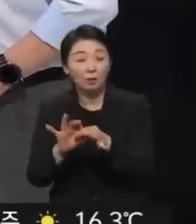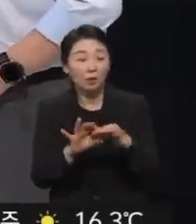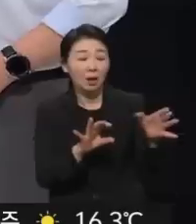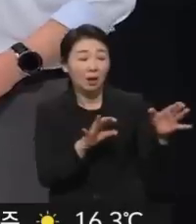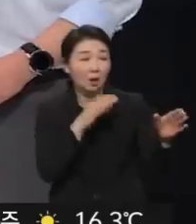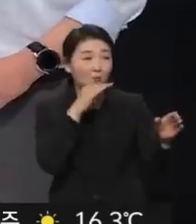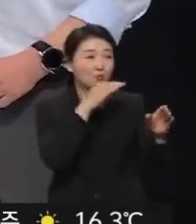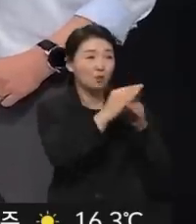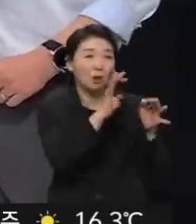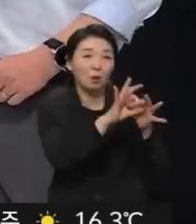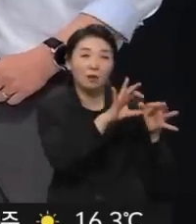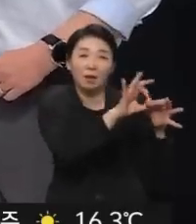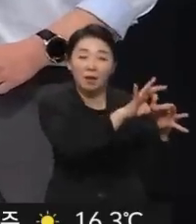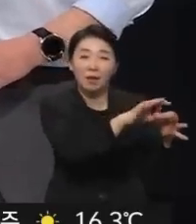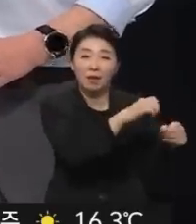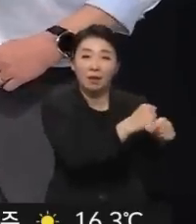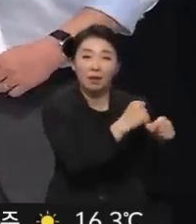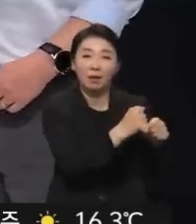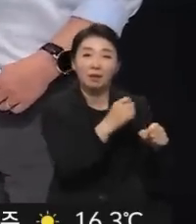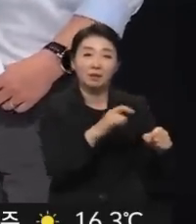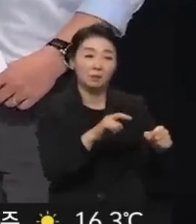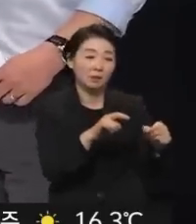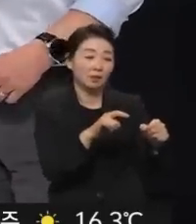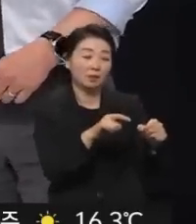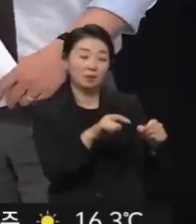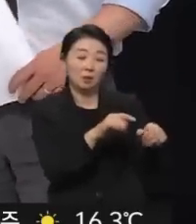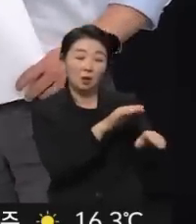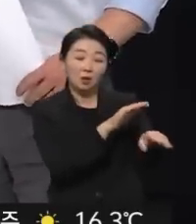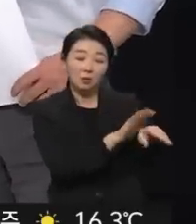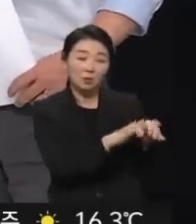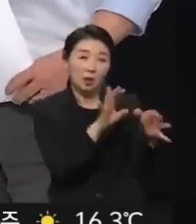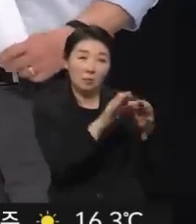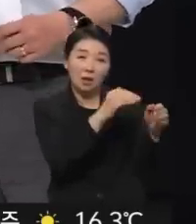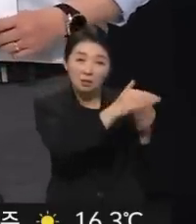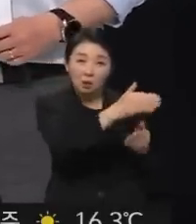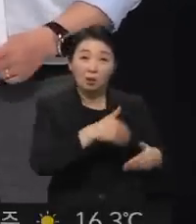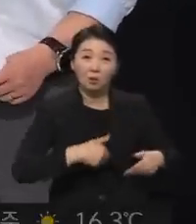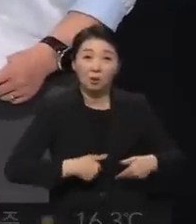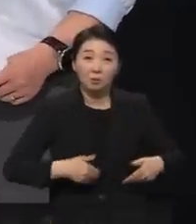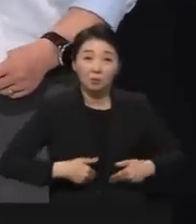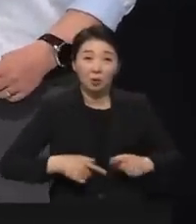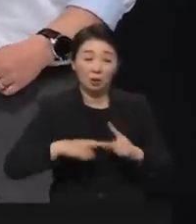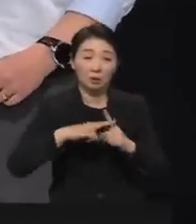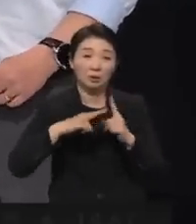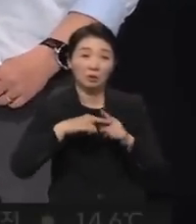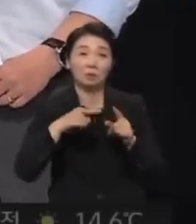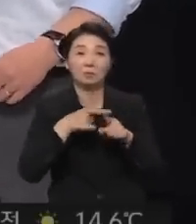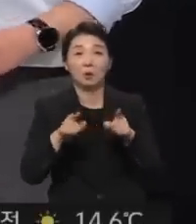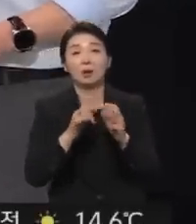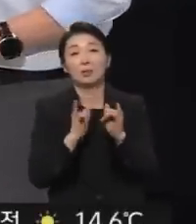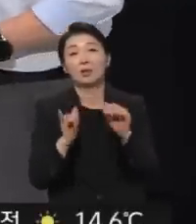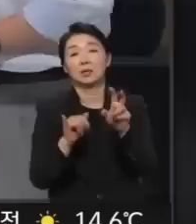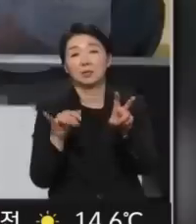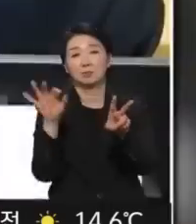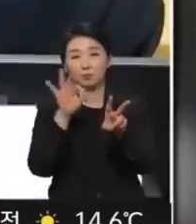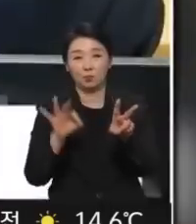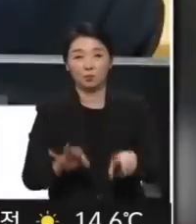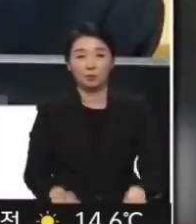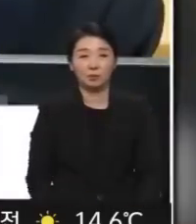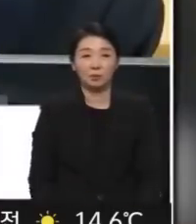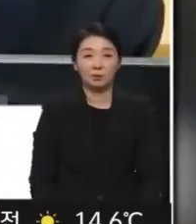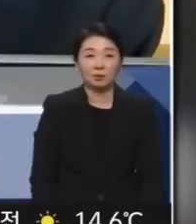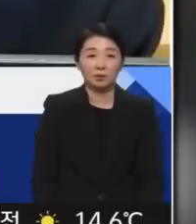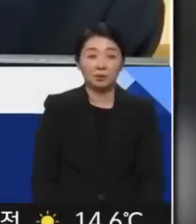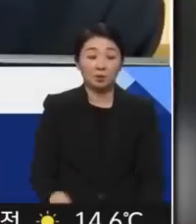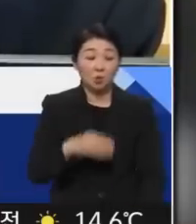좌파 척결이 처음으로 등장을 했습니다. 긍정평가자 가운데 2%를 차지한 겁니다. 친북